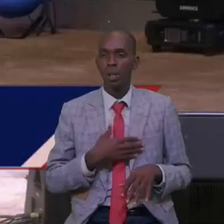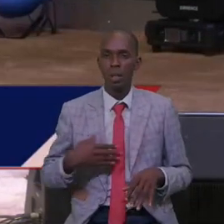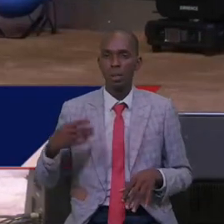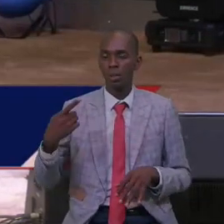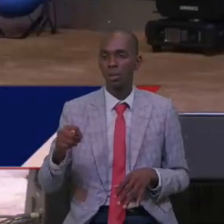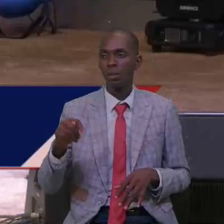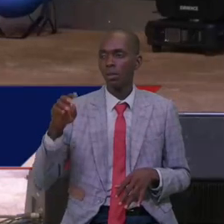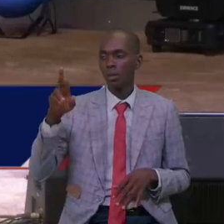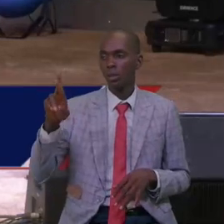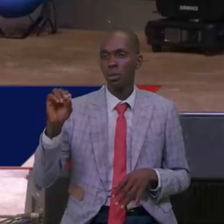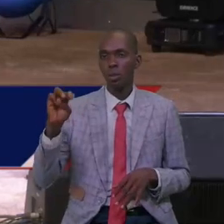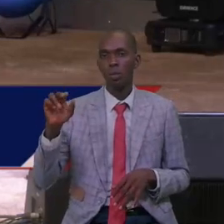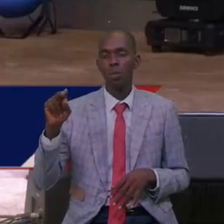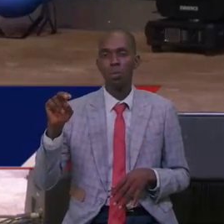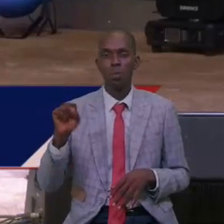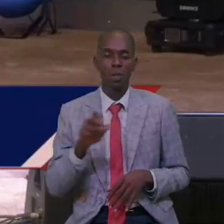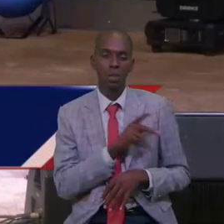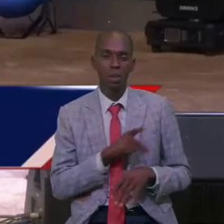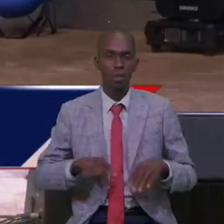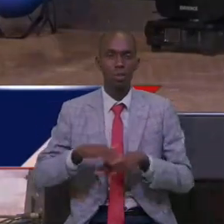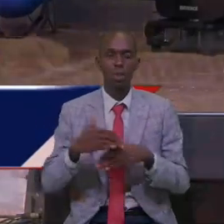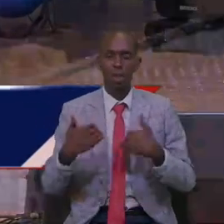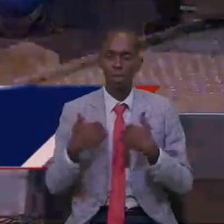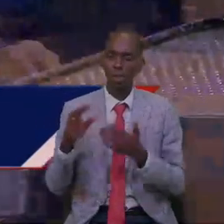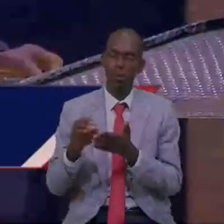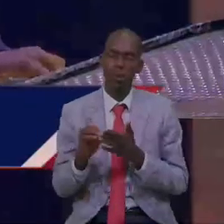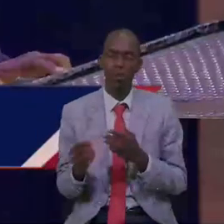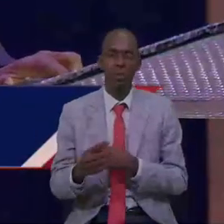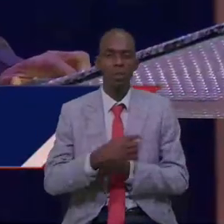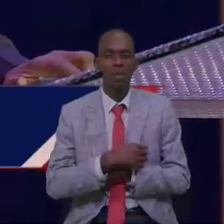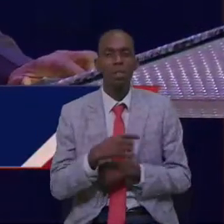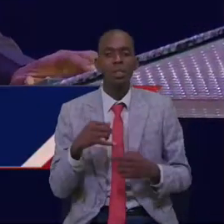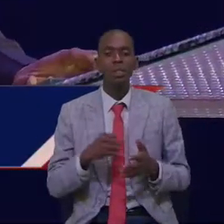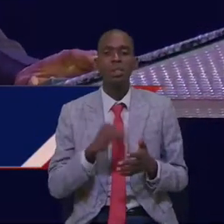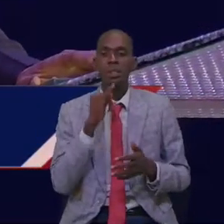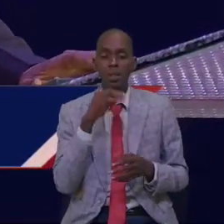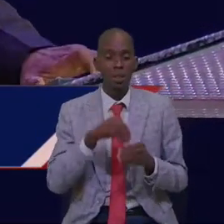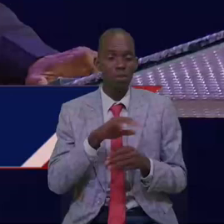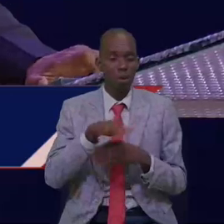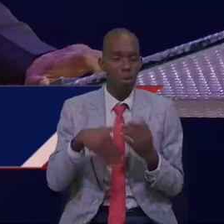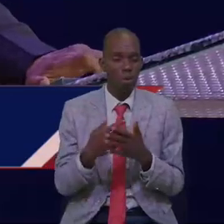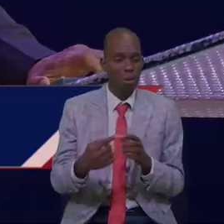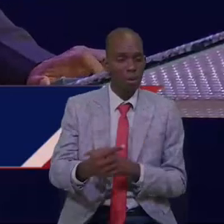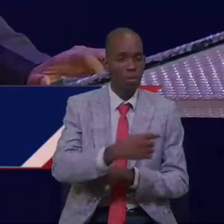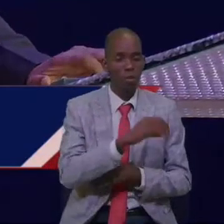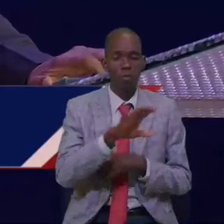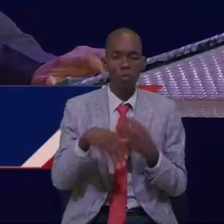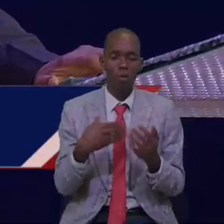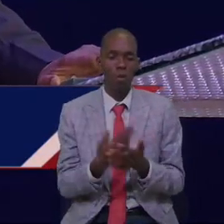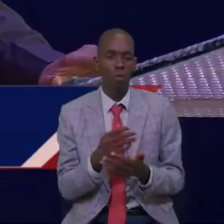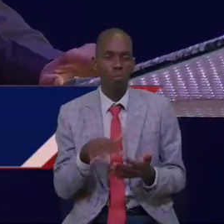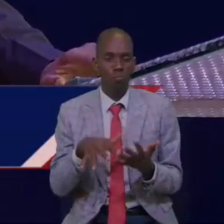romain et grec a son jour, le gouvernement romain a son jour, mais le jour de ces rois, le jour de